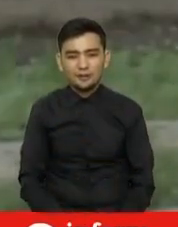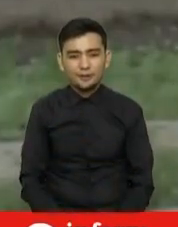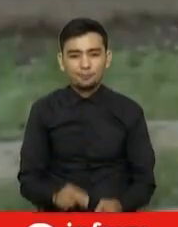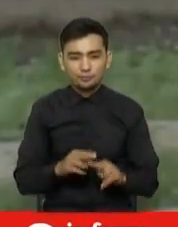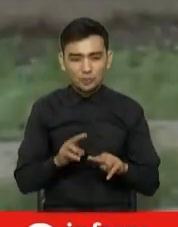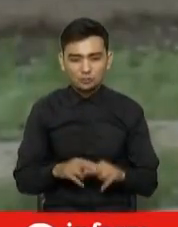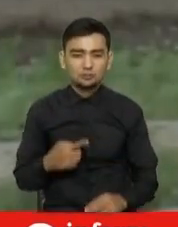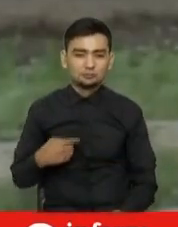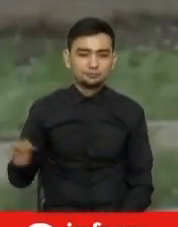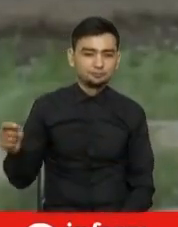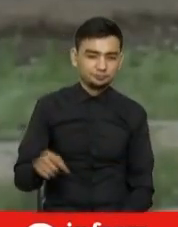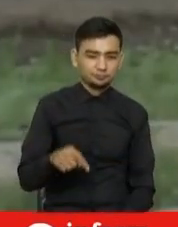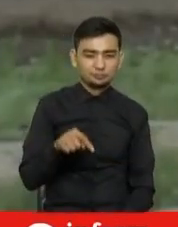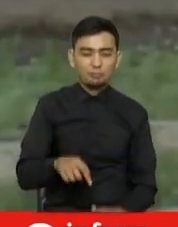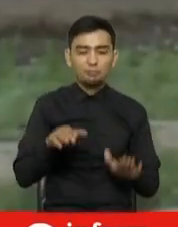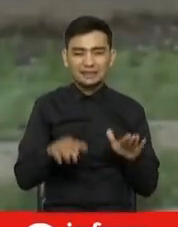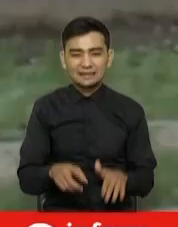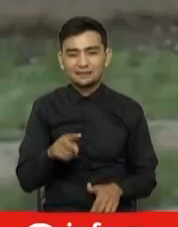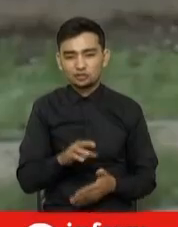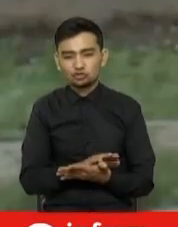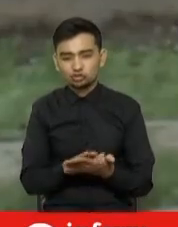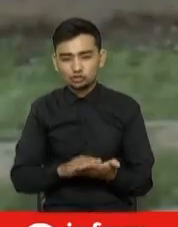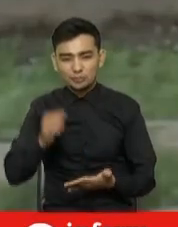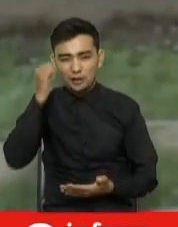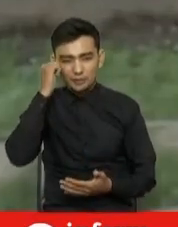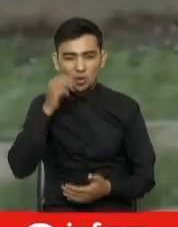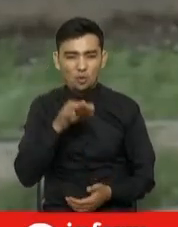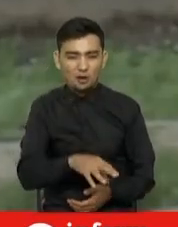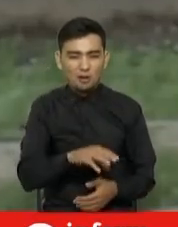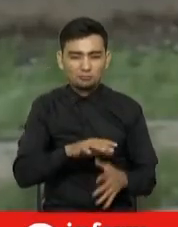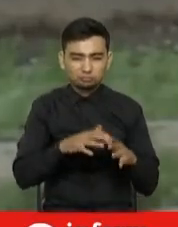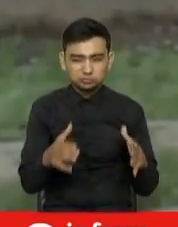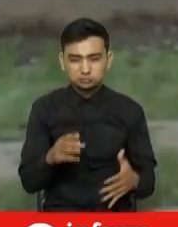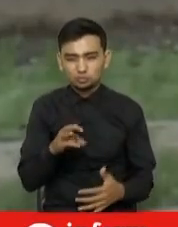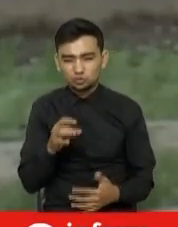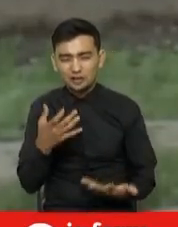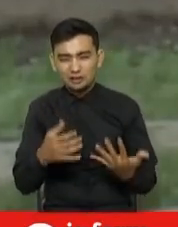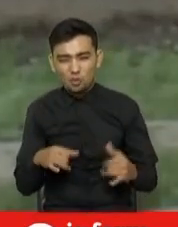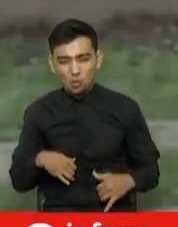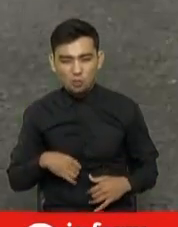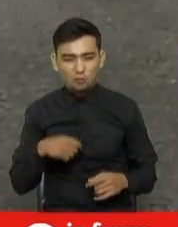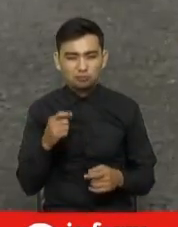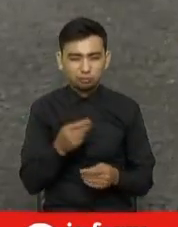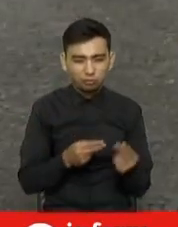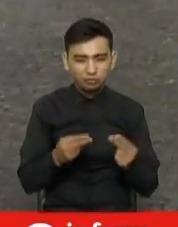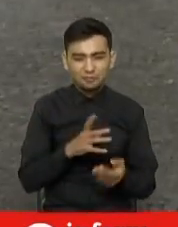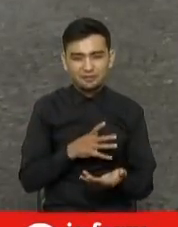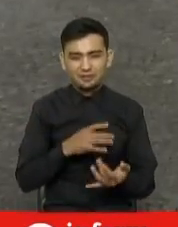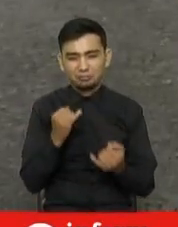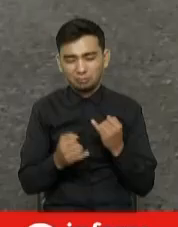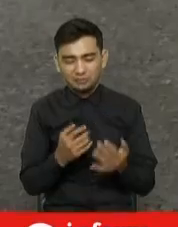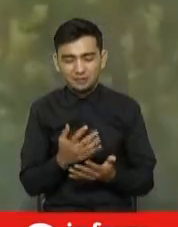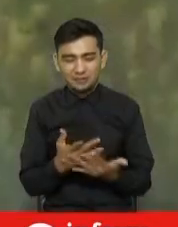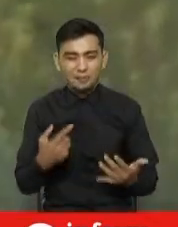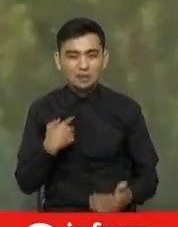культуры Мы приехали сюда для того чтобы очистить памятники от мусора и последствий вандализма это наша история наша Земля и мы